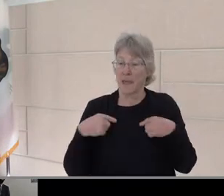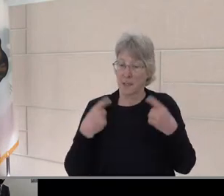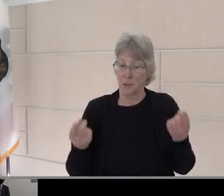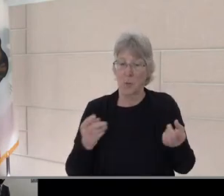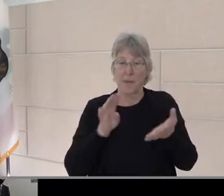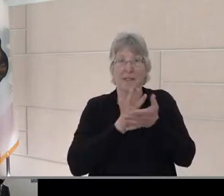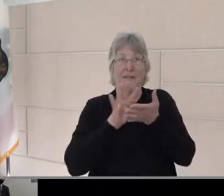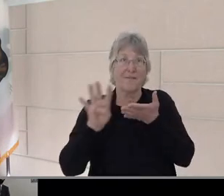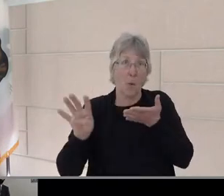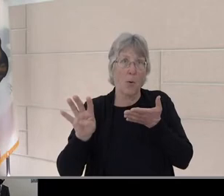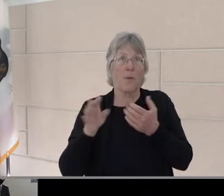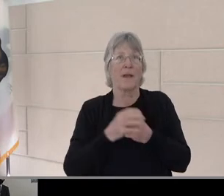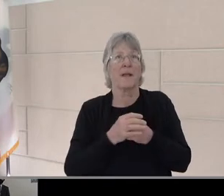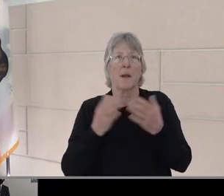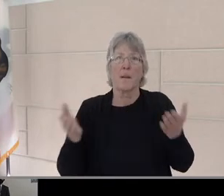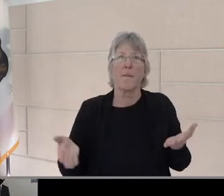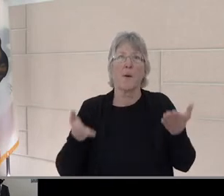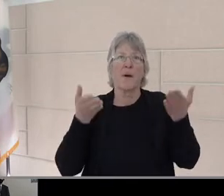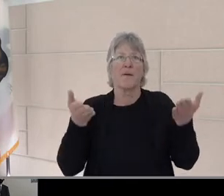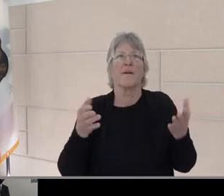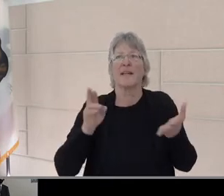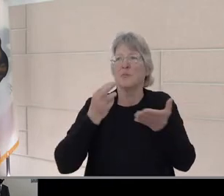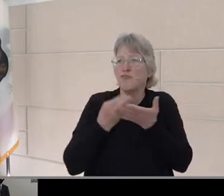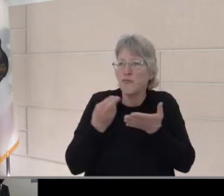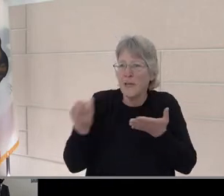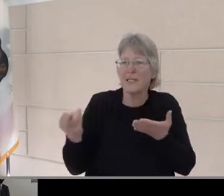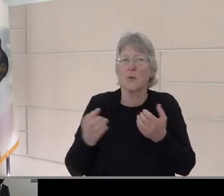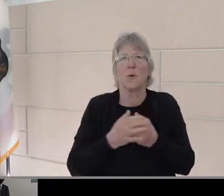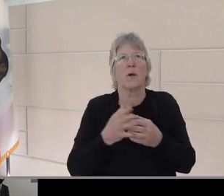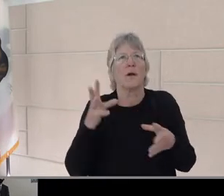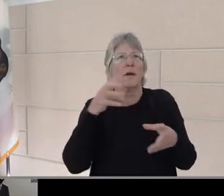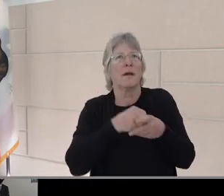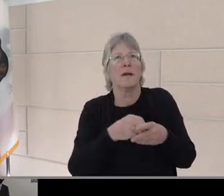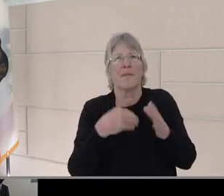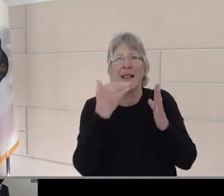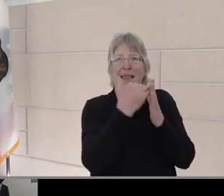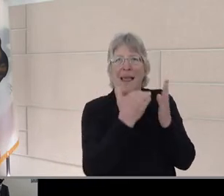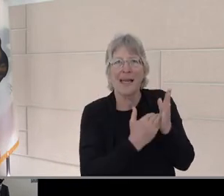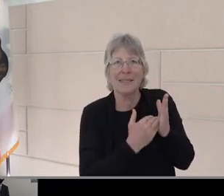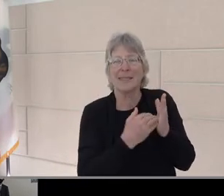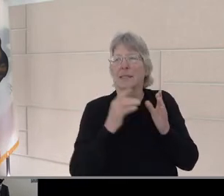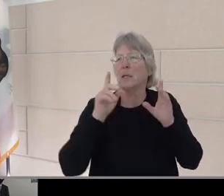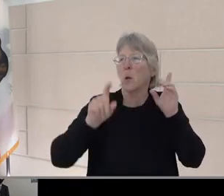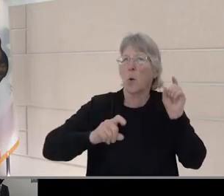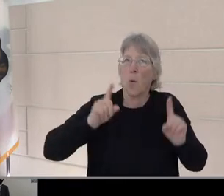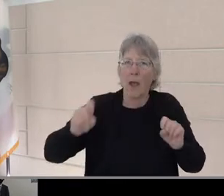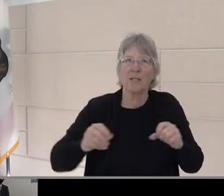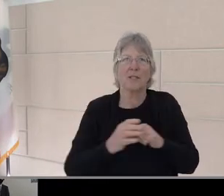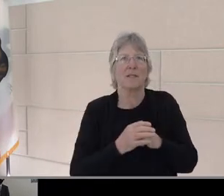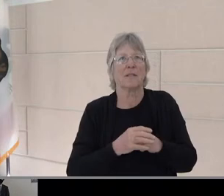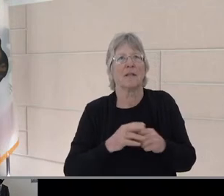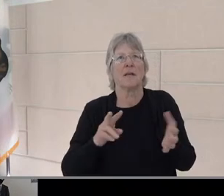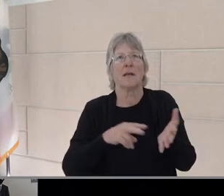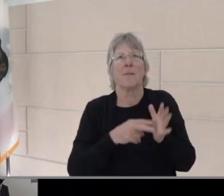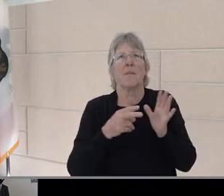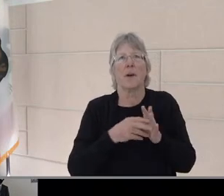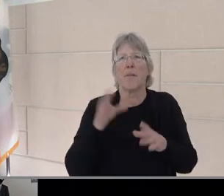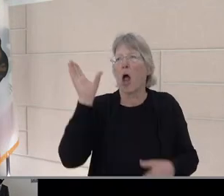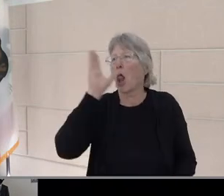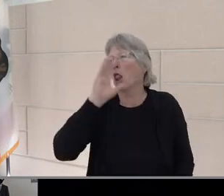8ក្នុងរយៈពេល4ខែហ្នឹងយើងនឹងផ្តល់ធនធានផ្សេងផ្សេងដូចជាផ្តល់ជាសំណួរ